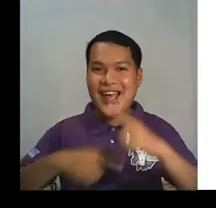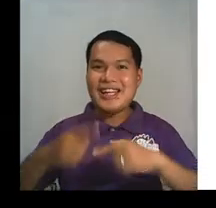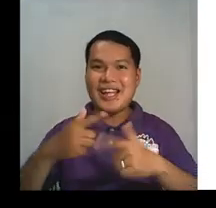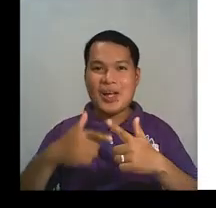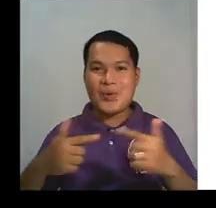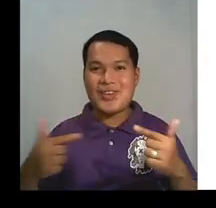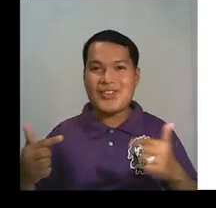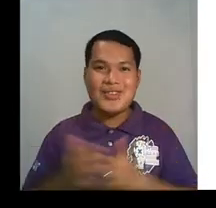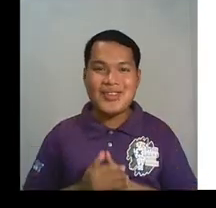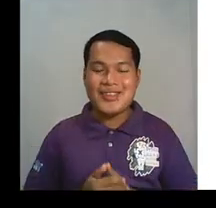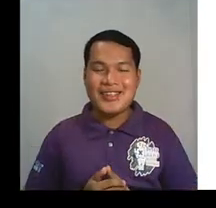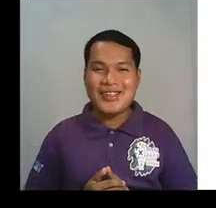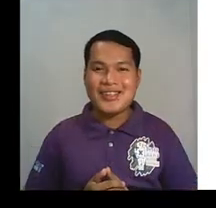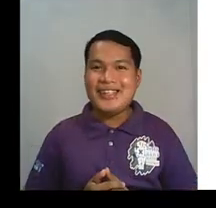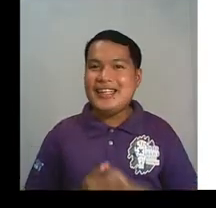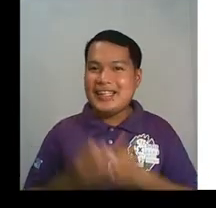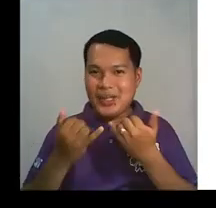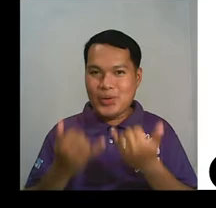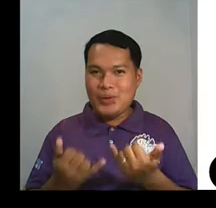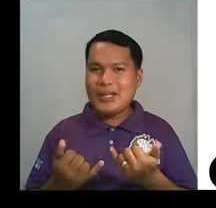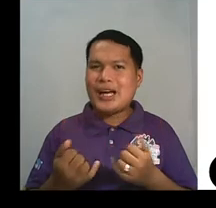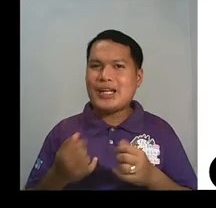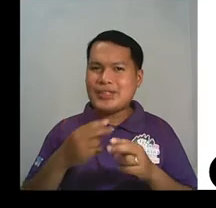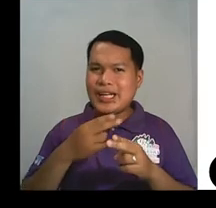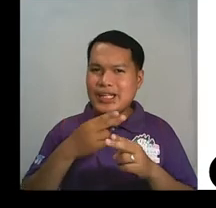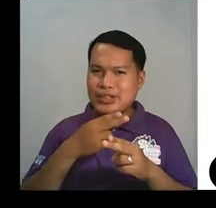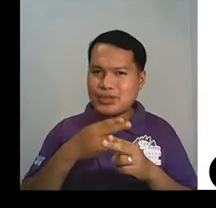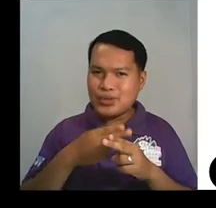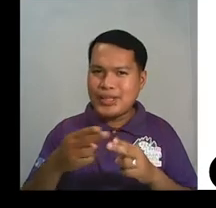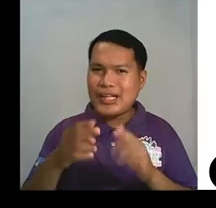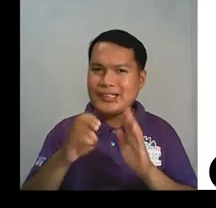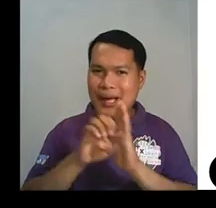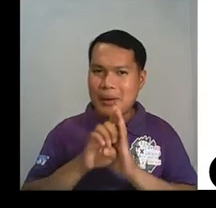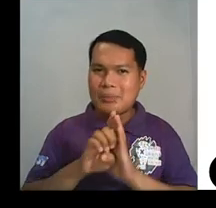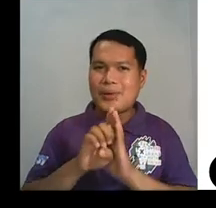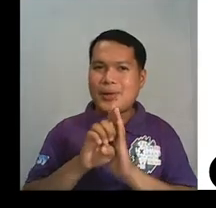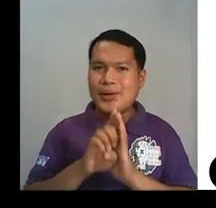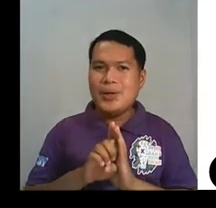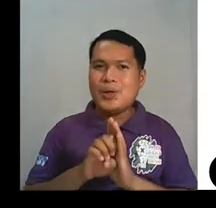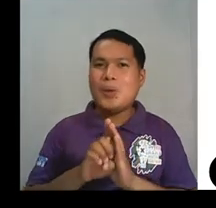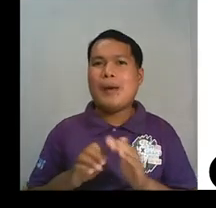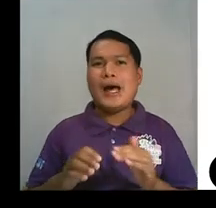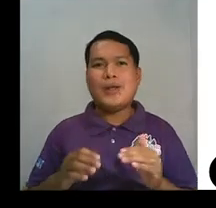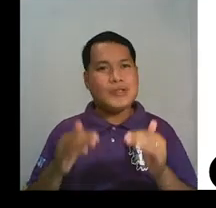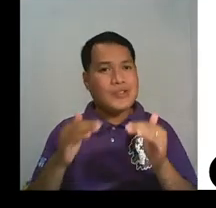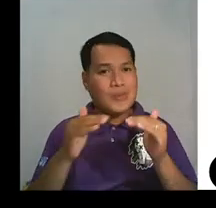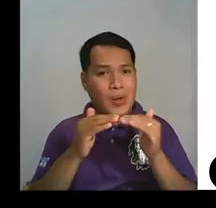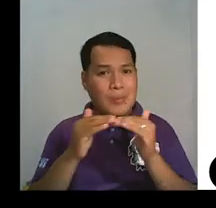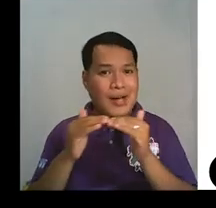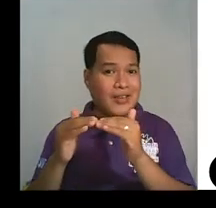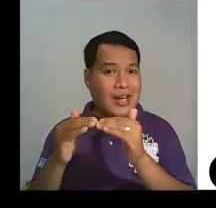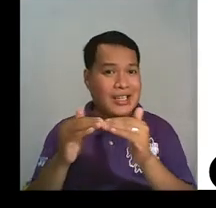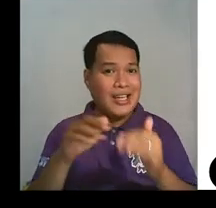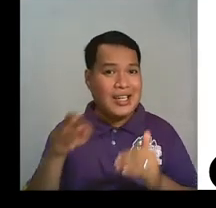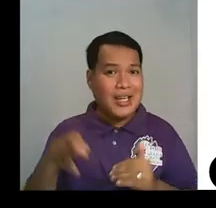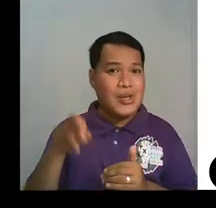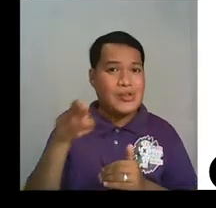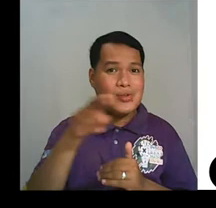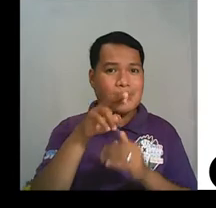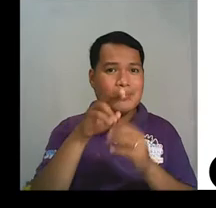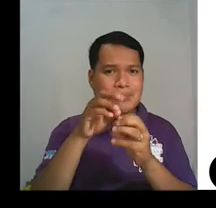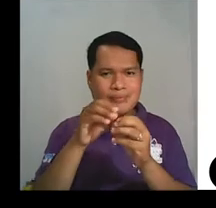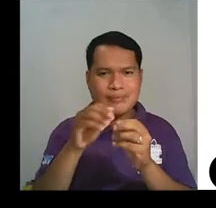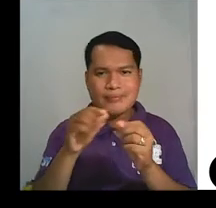Sign Language. Ngayon, magkakaroon tayo ng short example kung paan nag-sold a radical